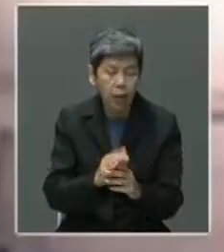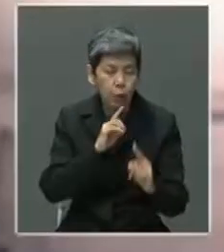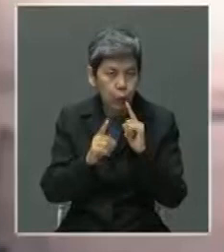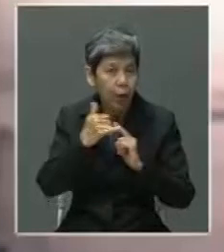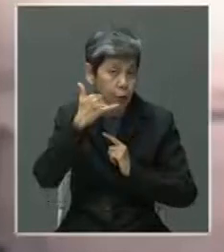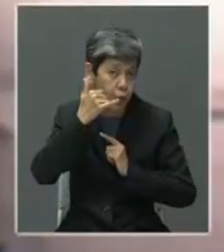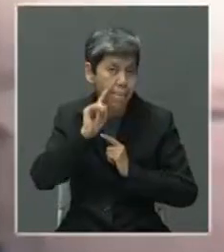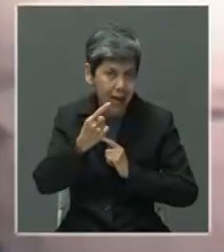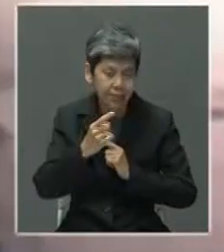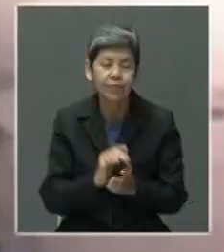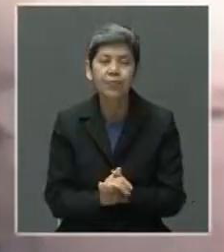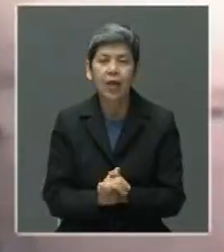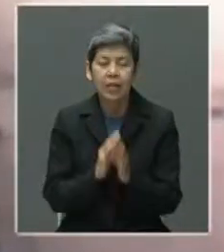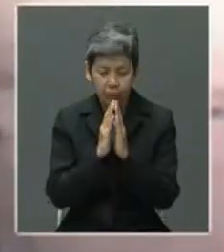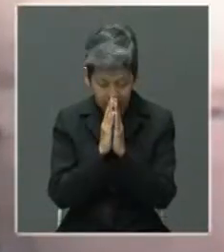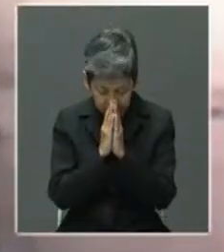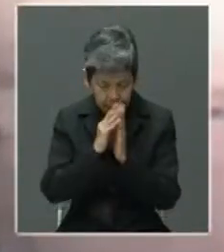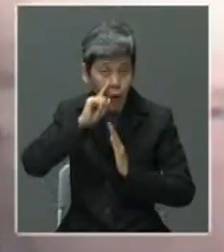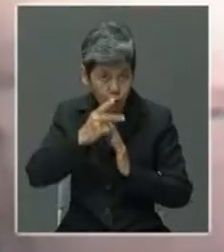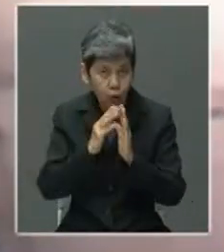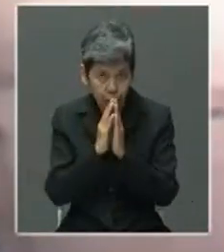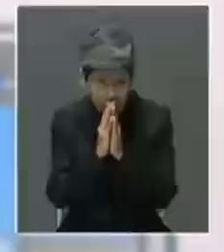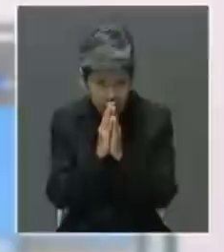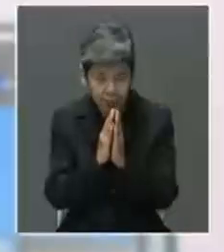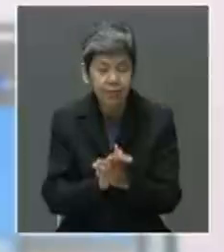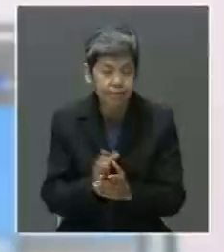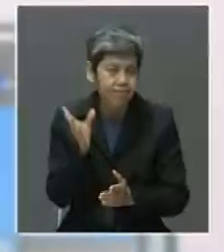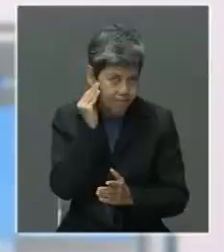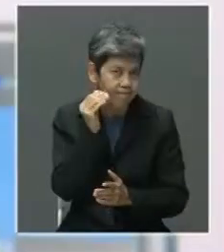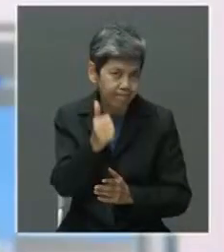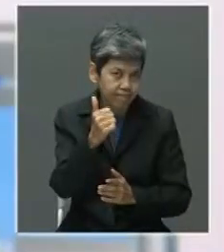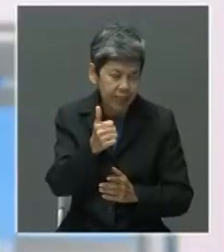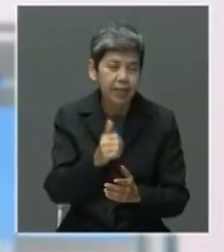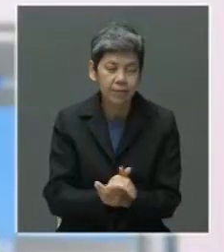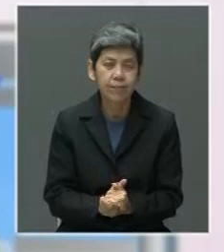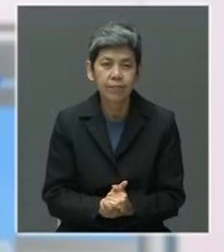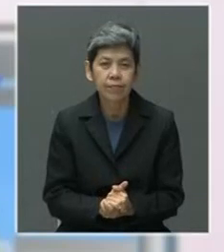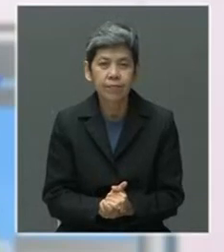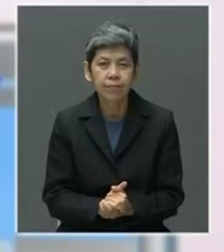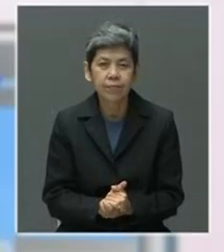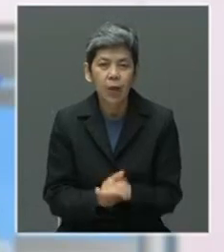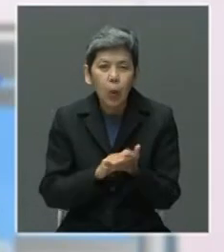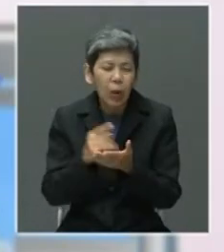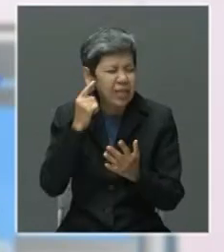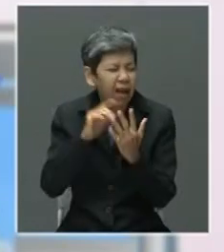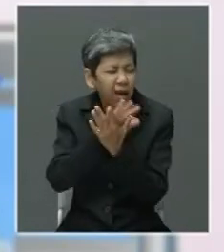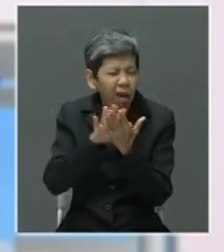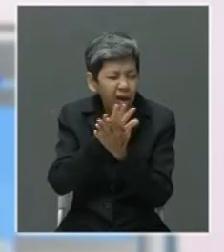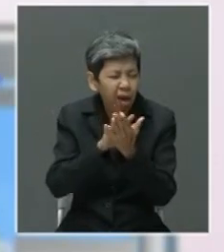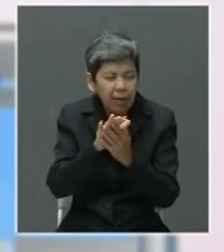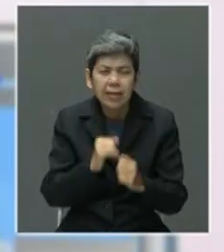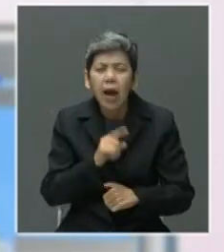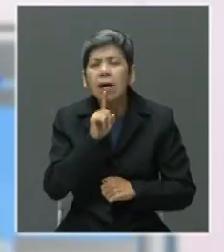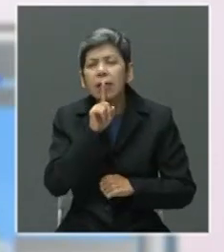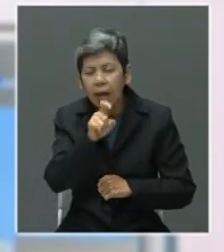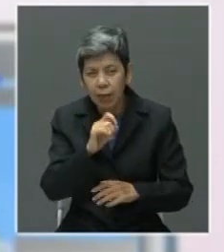คุณวีระพร้อมแล้วนะครับคุณวีระครับสวัสดีครับได้ยินชัดเจนมั้ยครับ ครับได้ยินครับขึ้นครับ ครับผมเมื่อกี้สัญญาณไม่ค่อยดีเมื่อกี้คุณวีระพูด